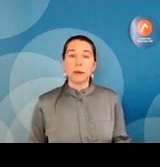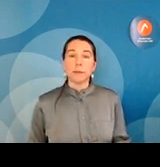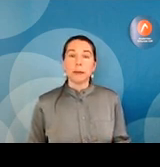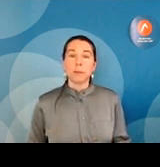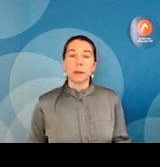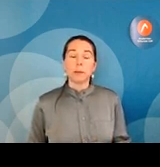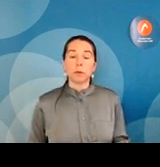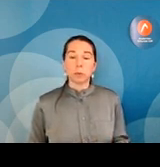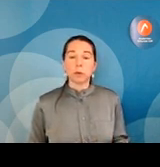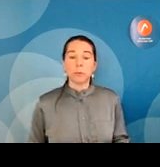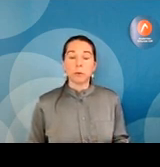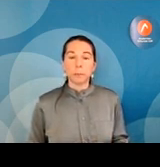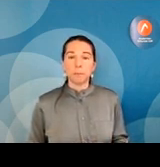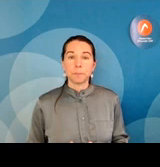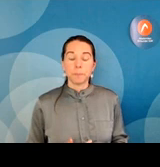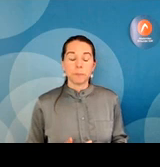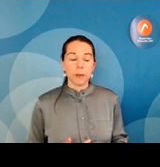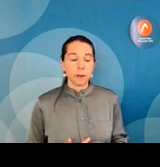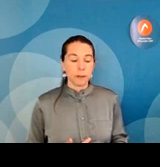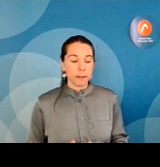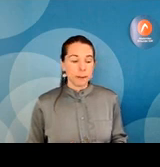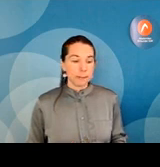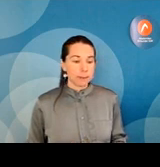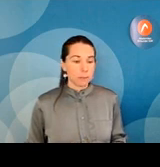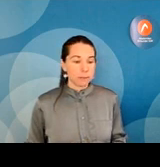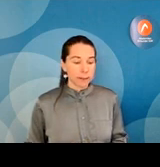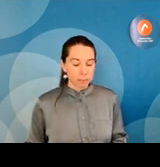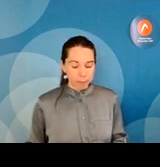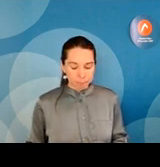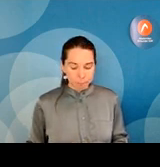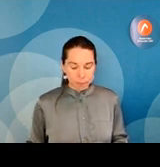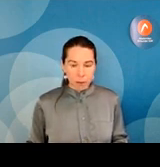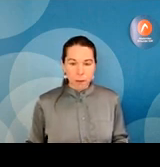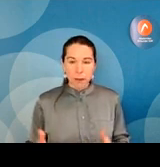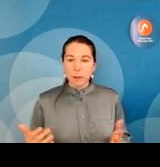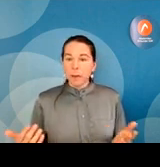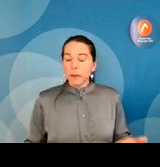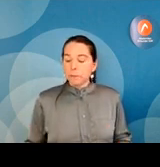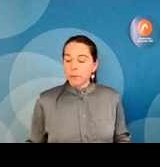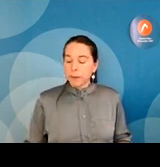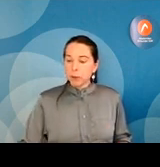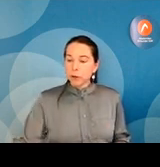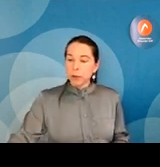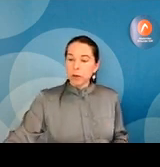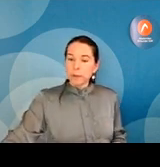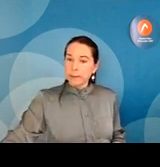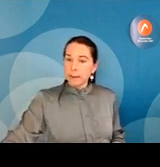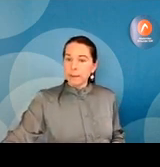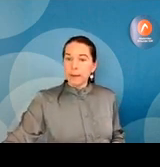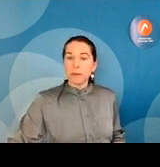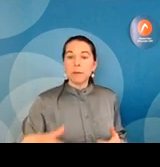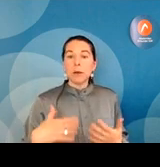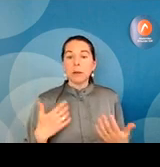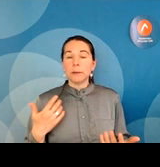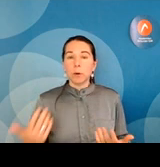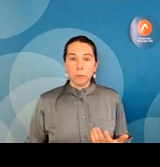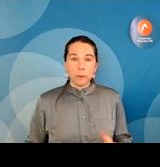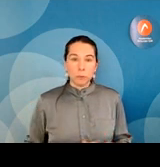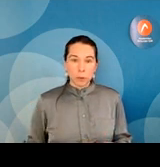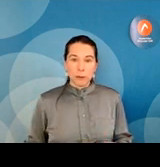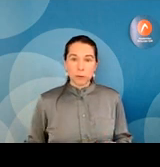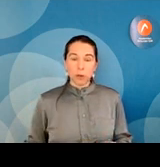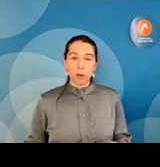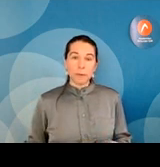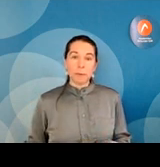när man måste ange personnummer så. Det instämmer jag verkligen med. Vad vi kan göra i övrigt, tänker så här att vi har